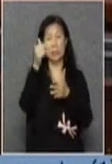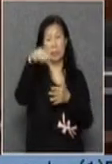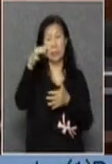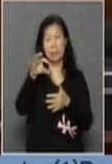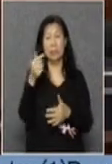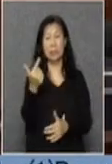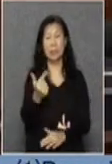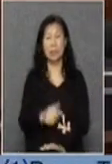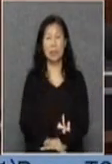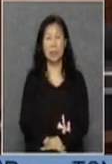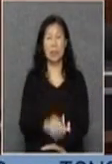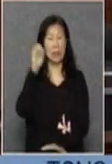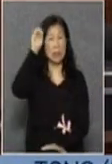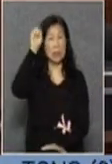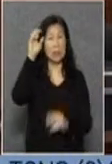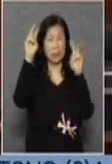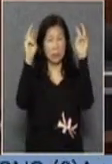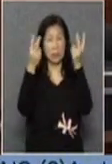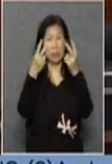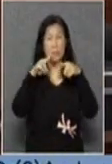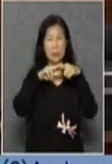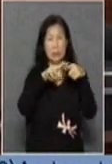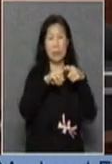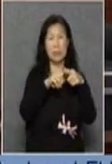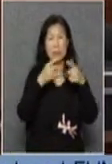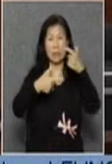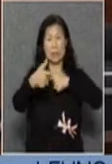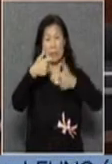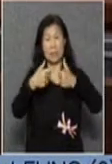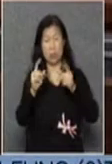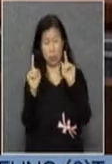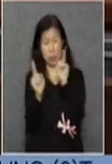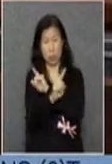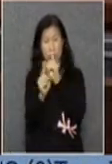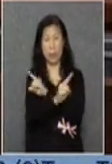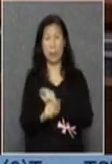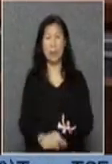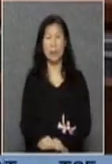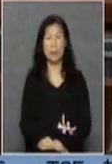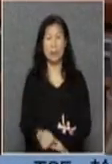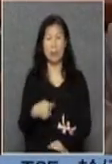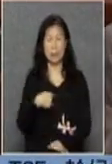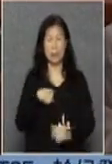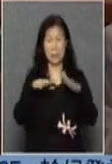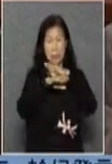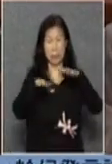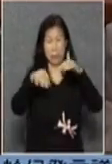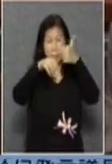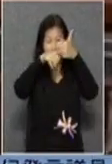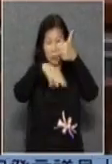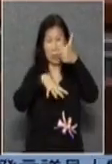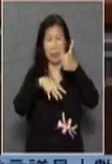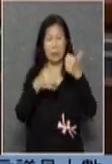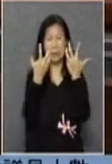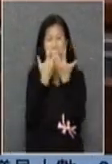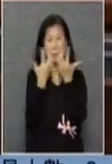為個動議嘅主題就話要推動經濟轉型。但係如果我哋睇睇我哋最基本嘅數字，